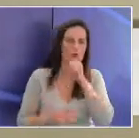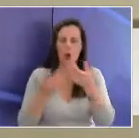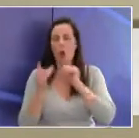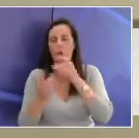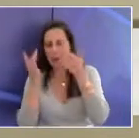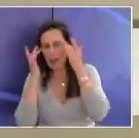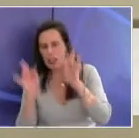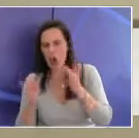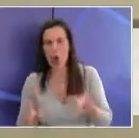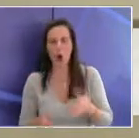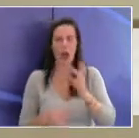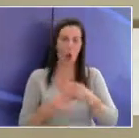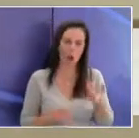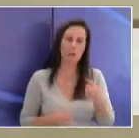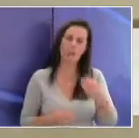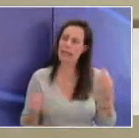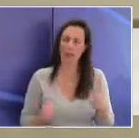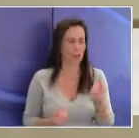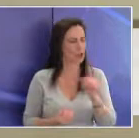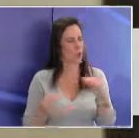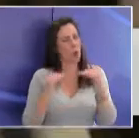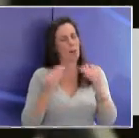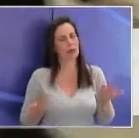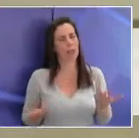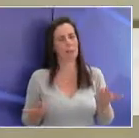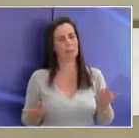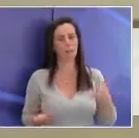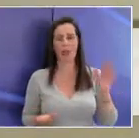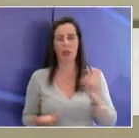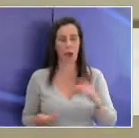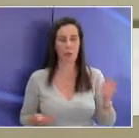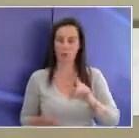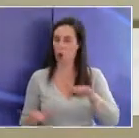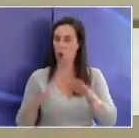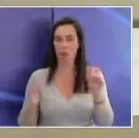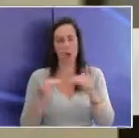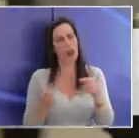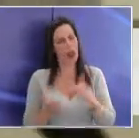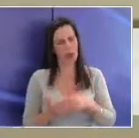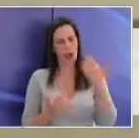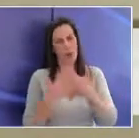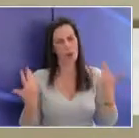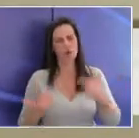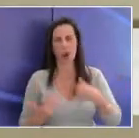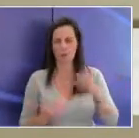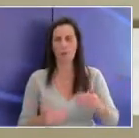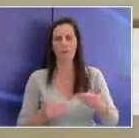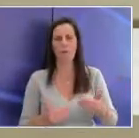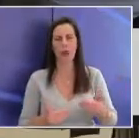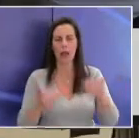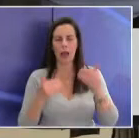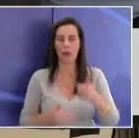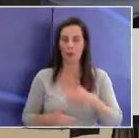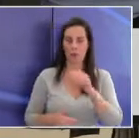רוצים לדאוג לחולים וזה. זה דבר שהוא לא מתאים, גם לאופוזיציה וגם לקואליציה, ולכן היה ברור שאנחנו חייבים לחיות את זה. וראש